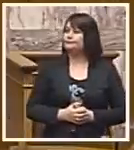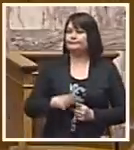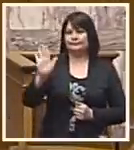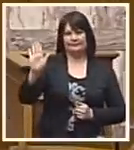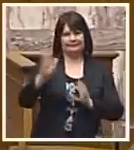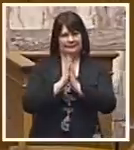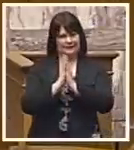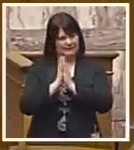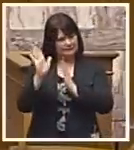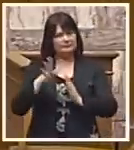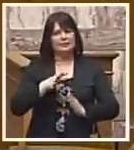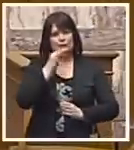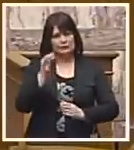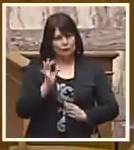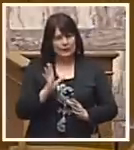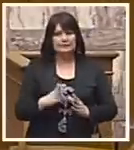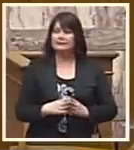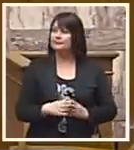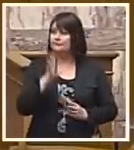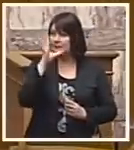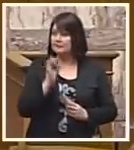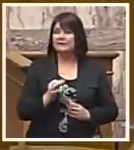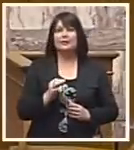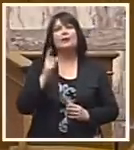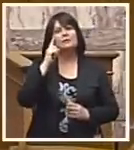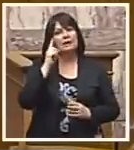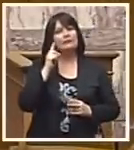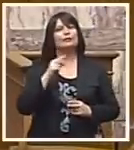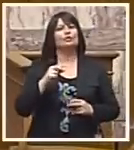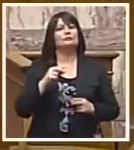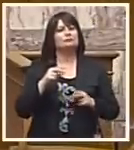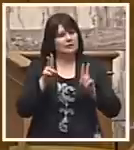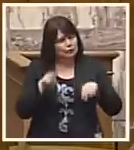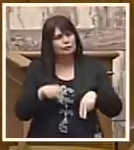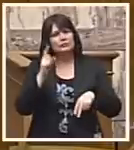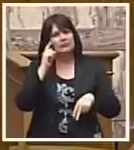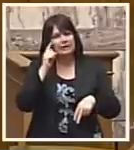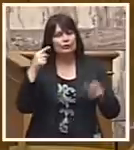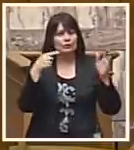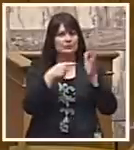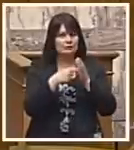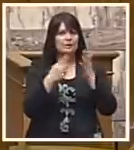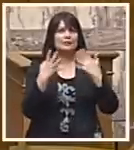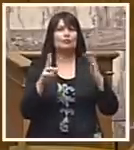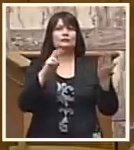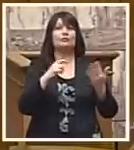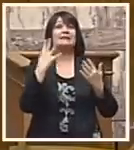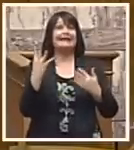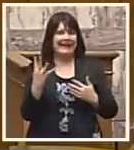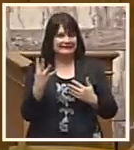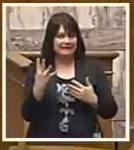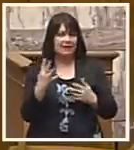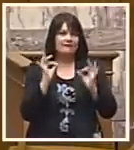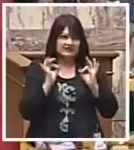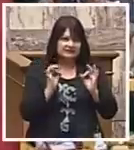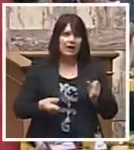Και θέλω να πω κάτι. Πράγματι αναγνωρίζω και αναγνωρίζει και παραταξή μας ότι το 1974